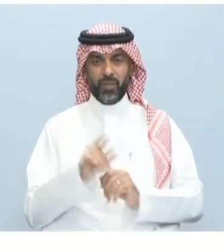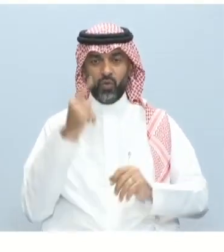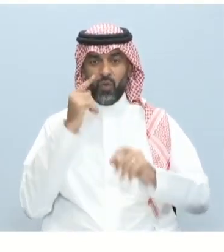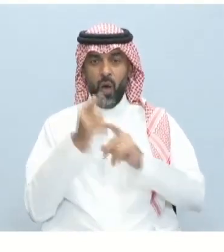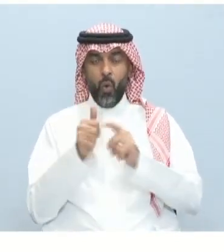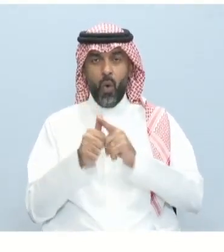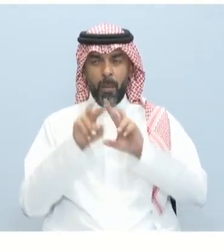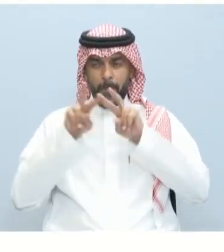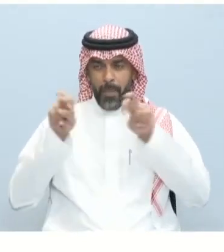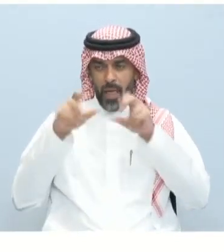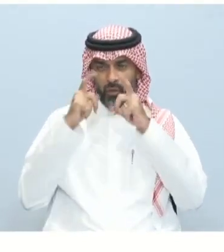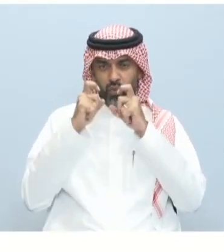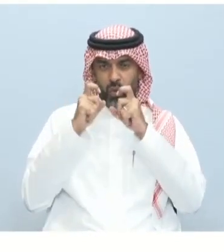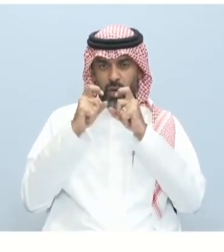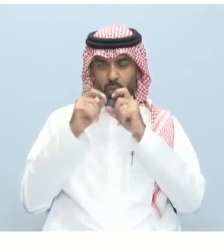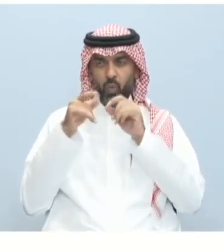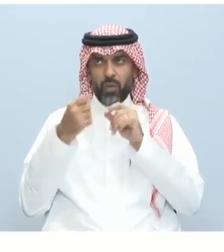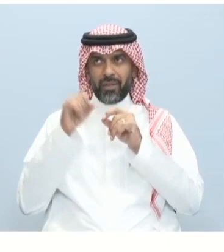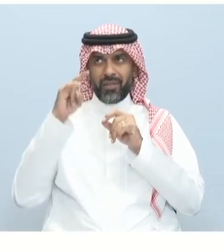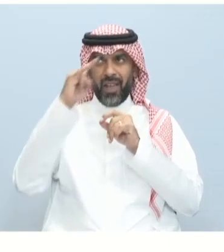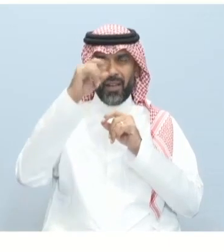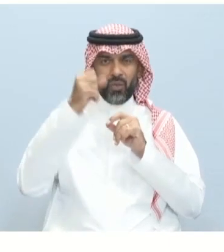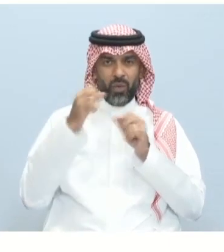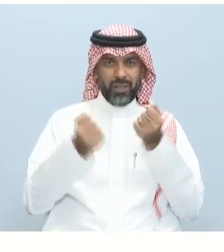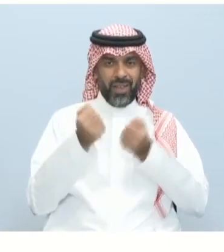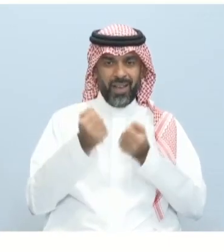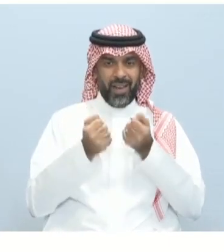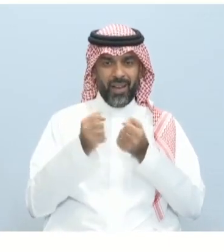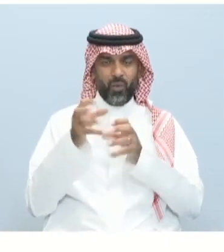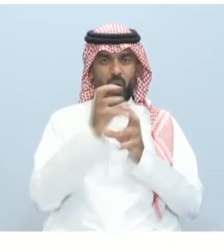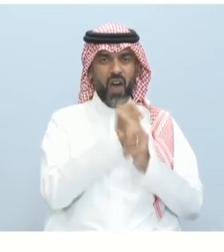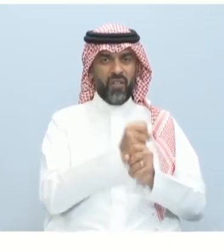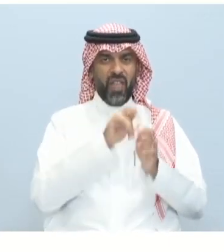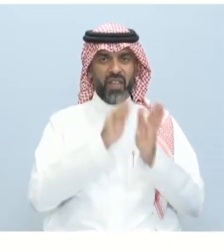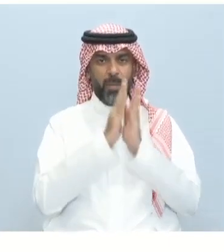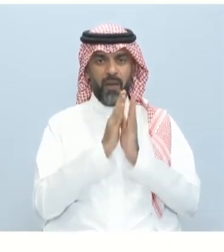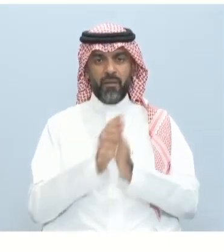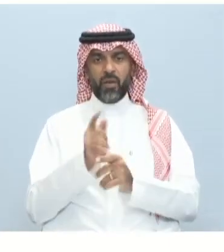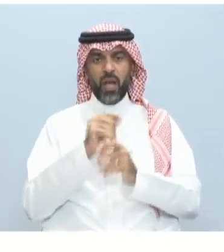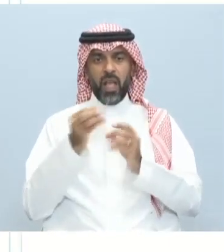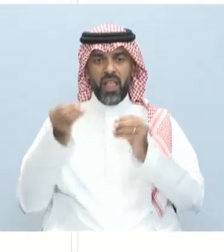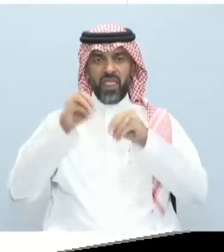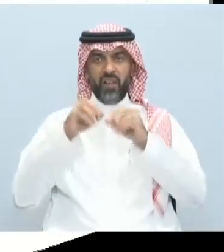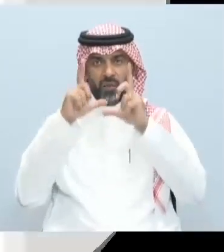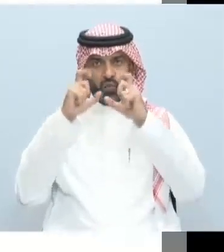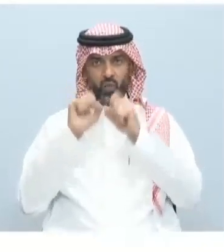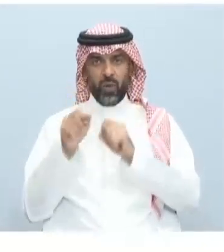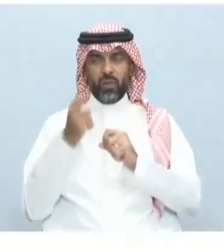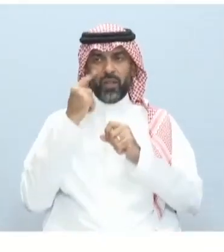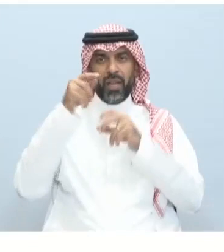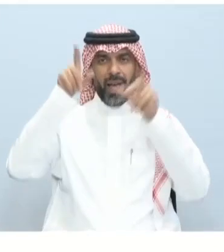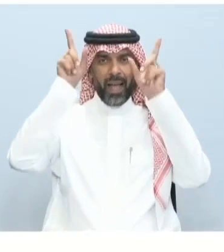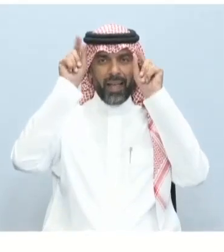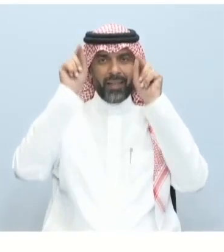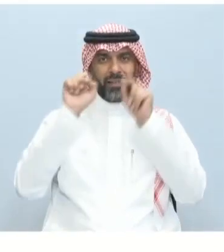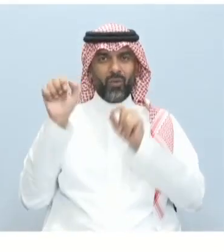مجلد، بعد ذلك إضافة هذه الصور كمظهر إلى الكائن وإزالة مظهر القط من الكائن.